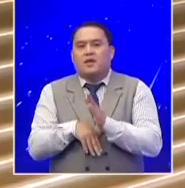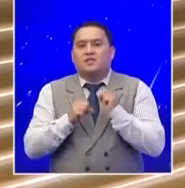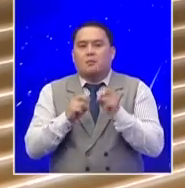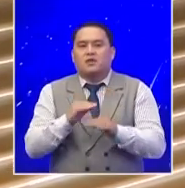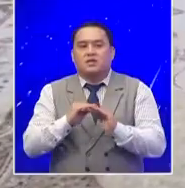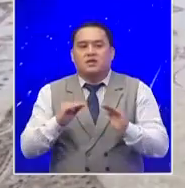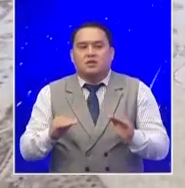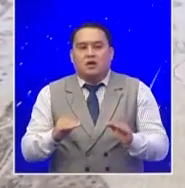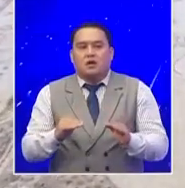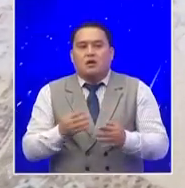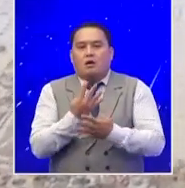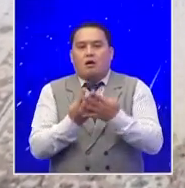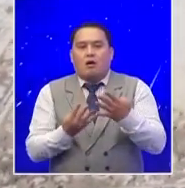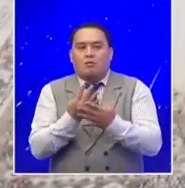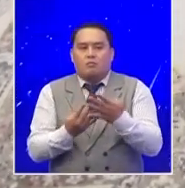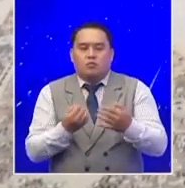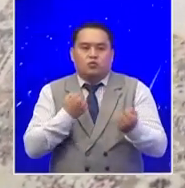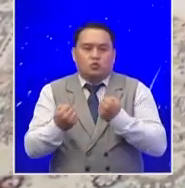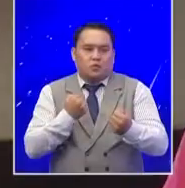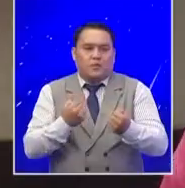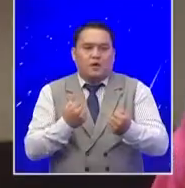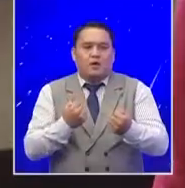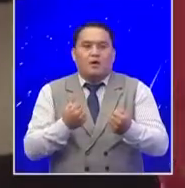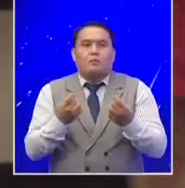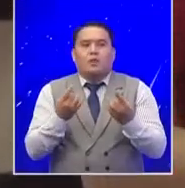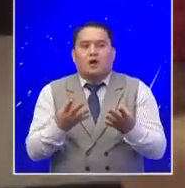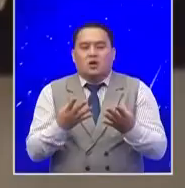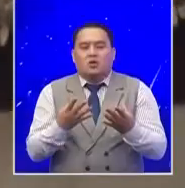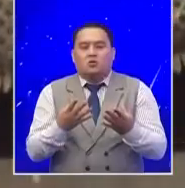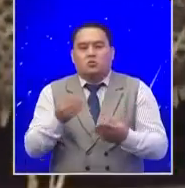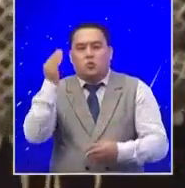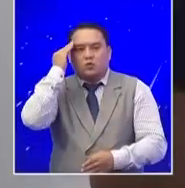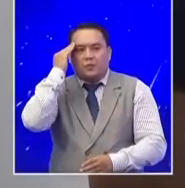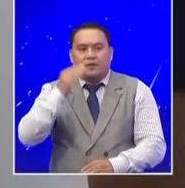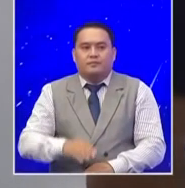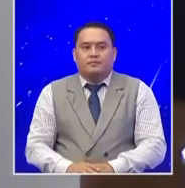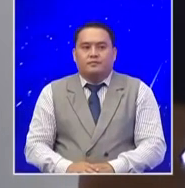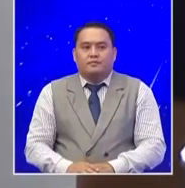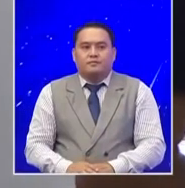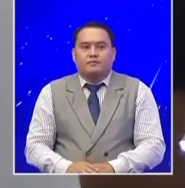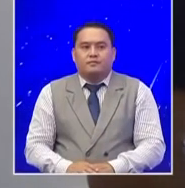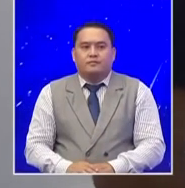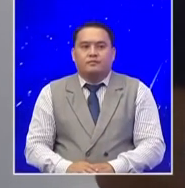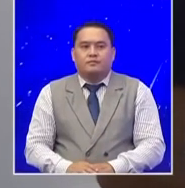детей, глава семьи оборудовал окна прочными решетками. Простой, но действенный способ.